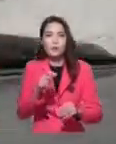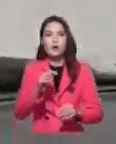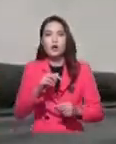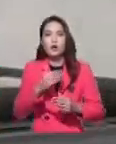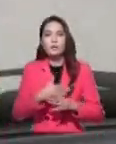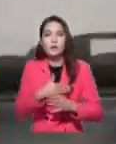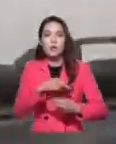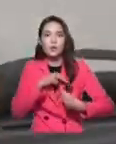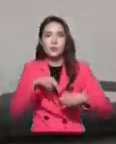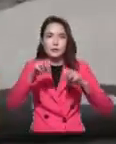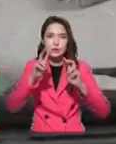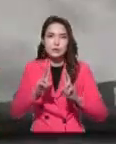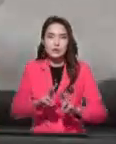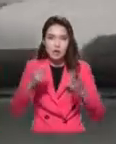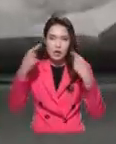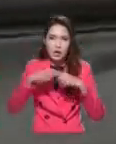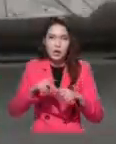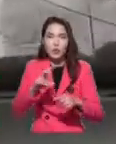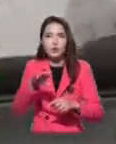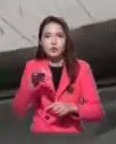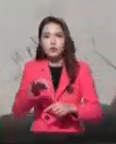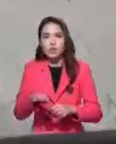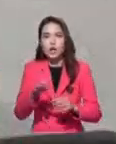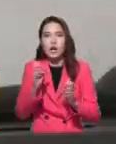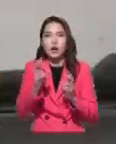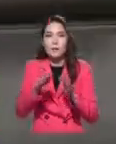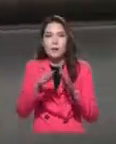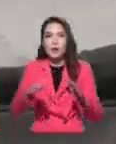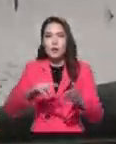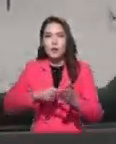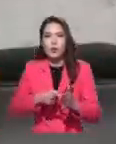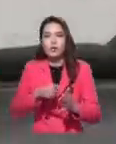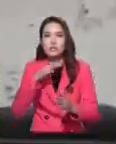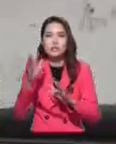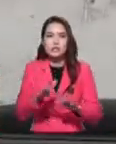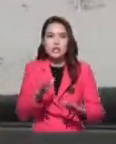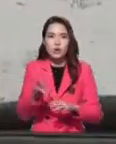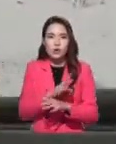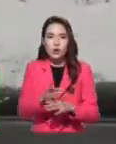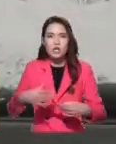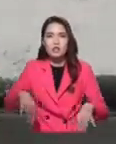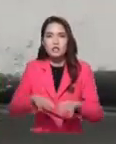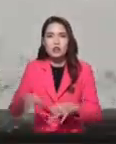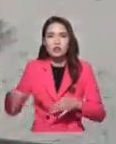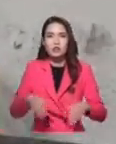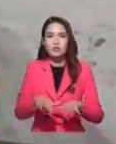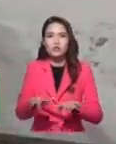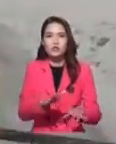пришлось вытаскивать из кюветов. На опасных горных участках из-за обильного снегопада ночью закрывается движение для транспорта.